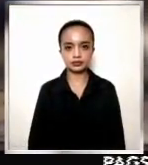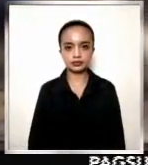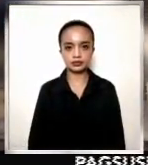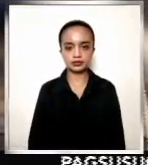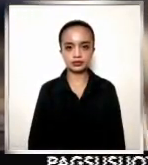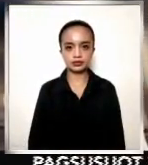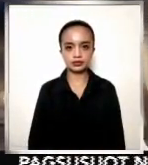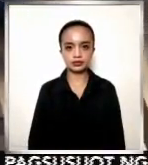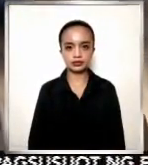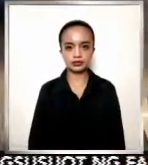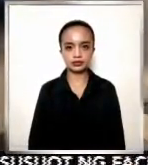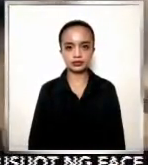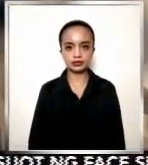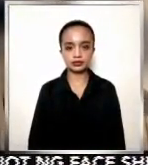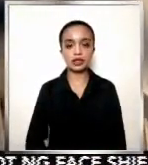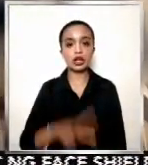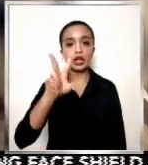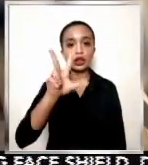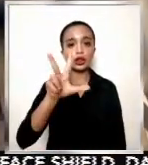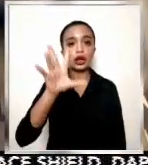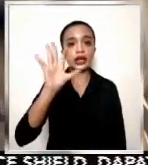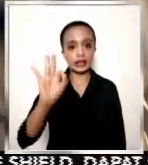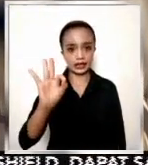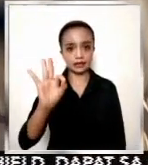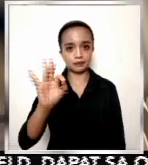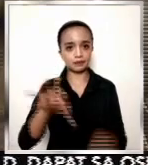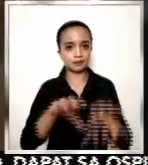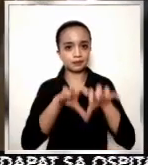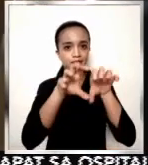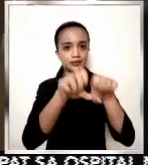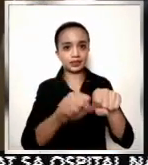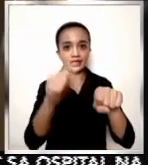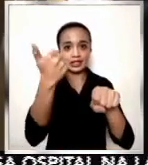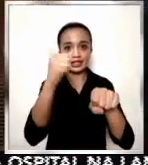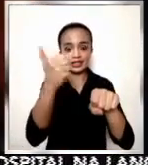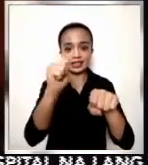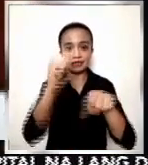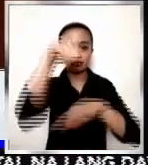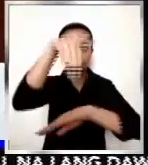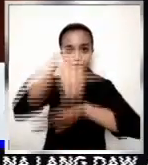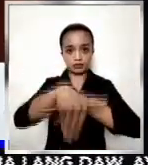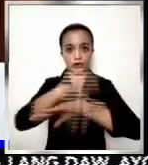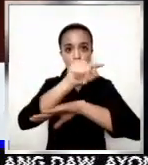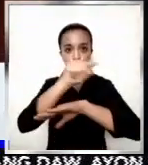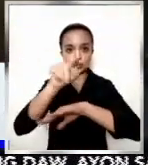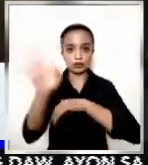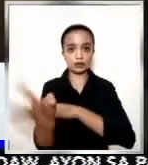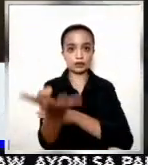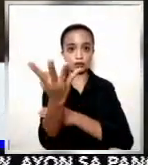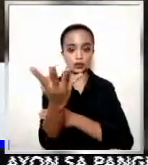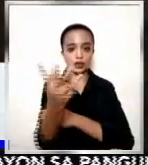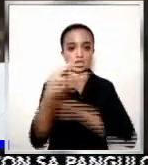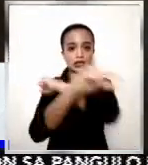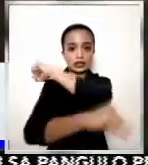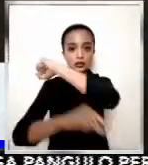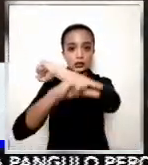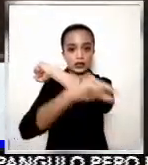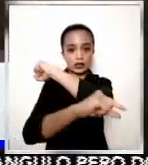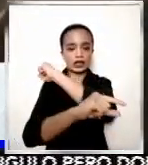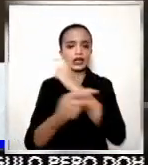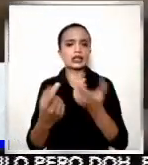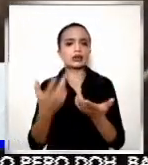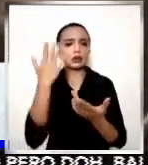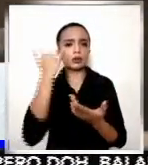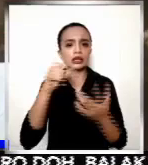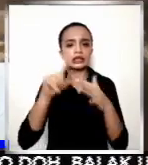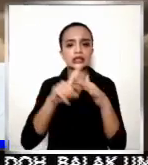39 na katao nahuli sa paglabag sa 10 p.m. to 4 a.m. curfew sa Lucena City. Unang gabi ito ng Modified Enhanced Community Quarantine